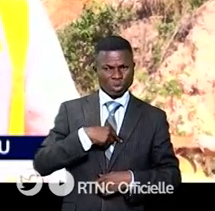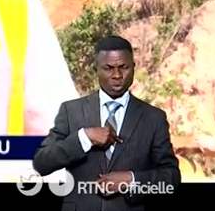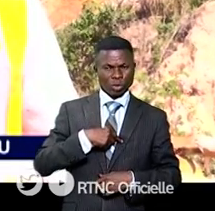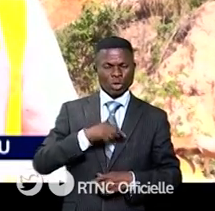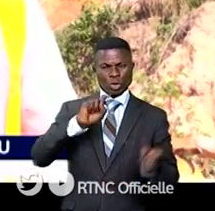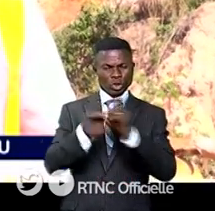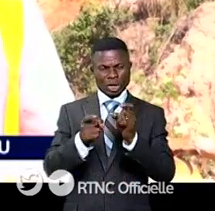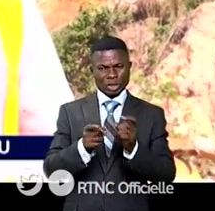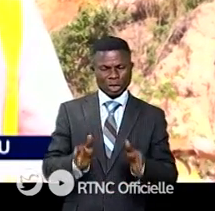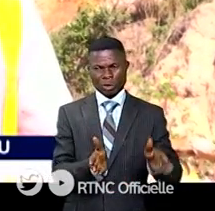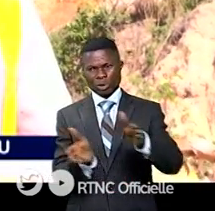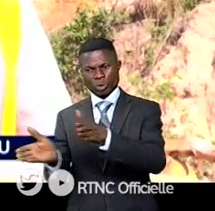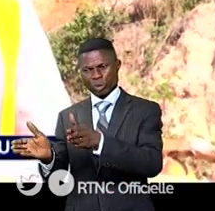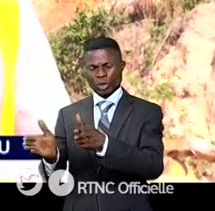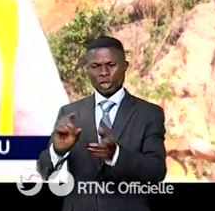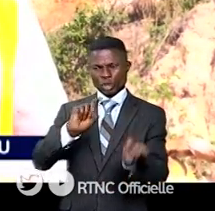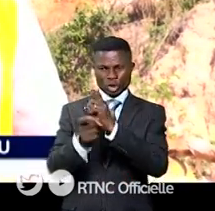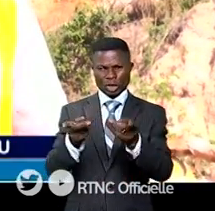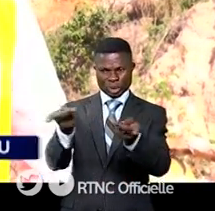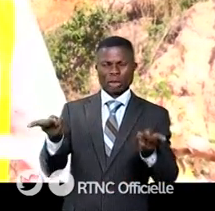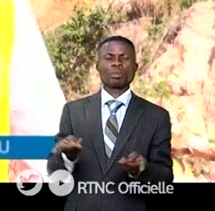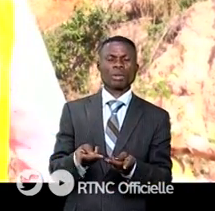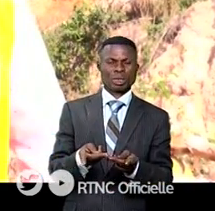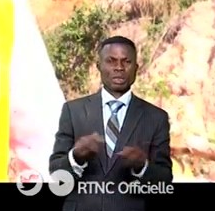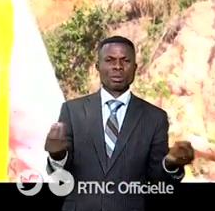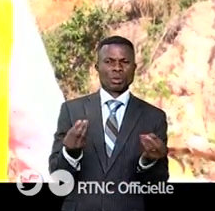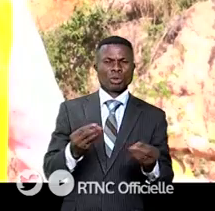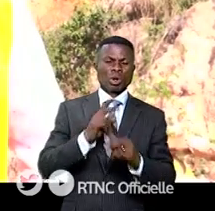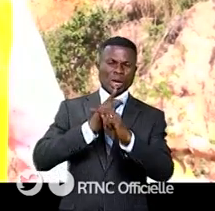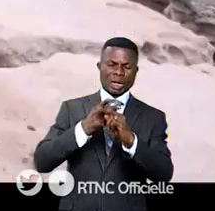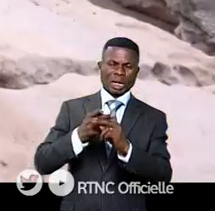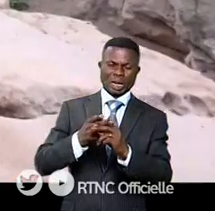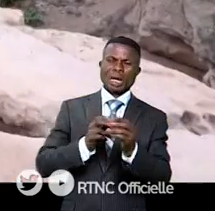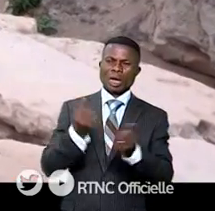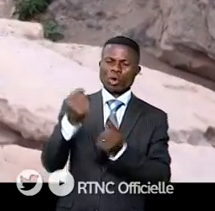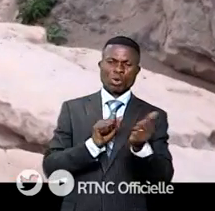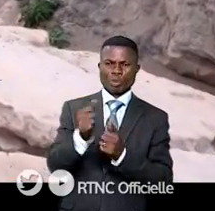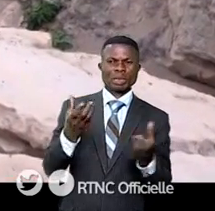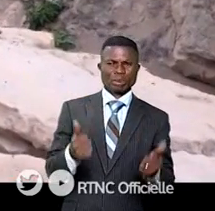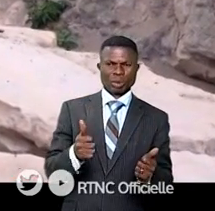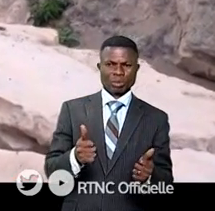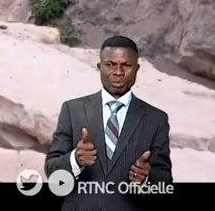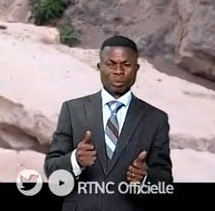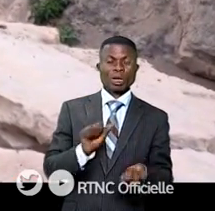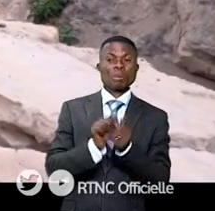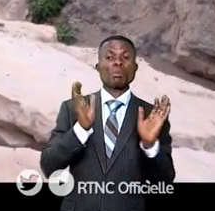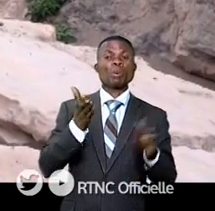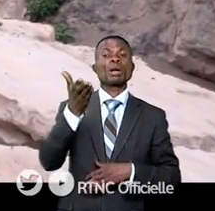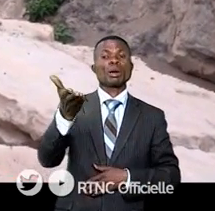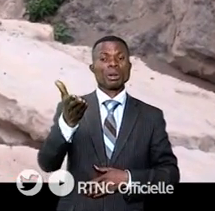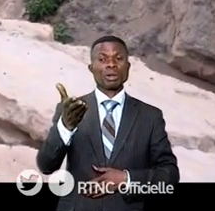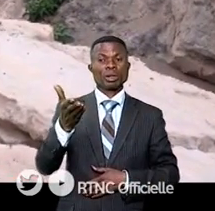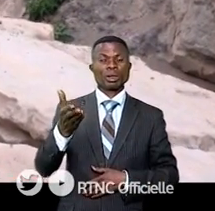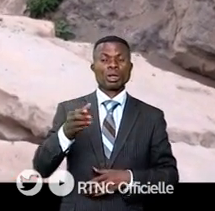route afin que nous puissions garder le trafic. C'est avec tous les risques que